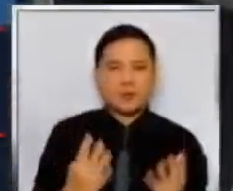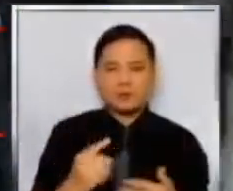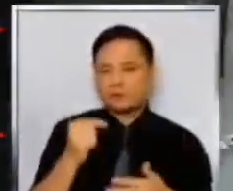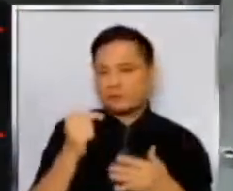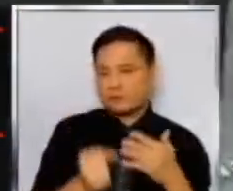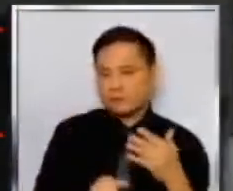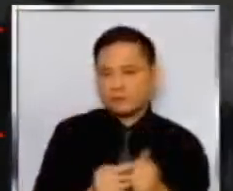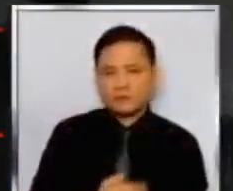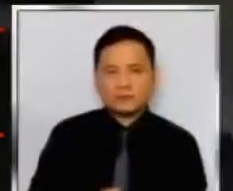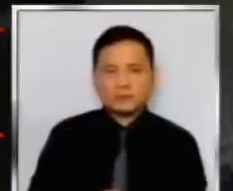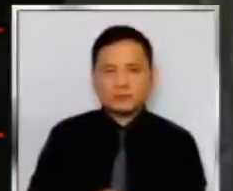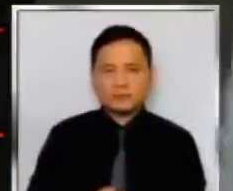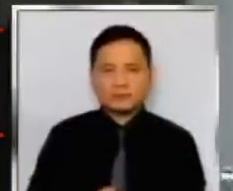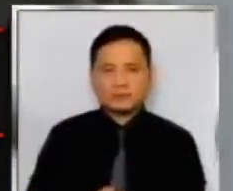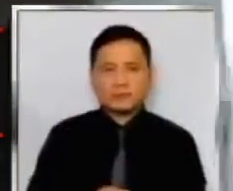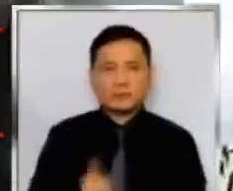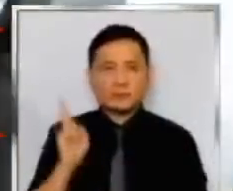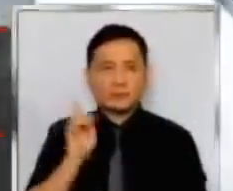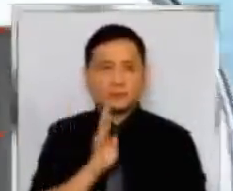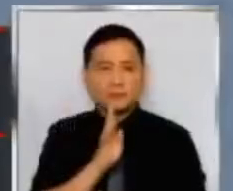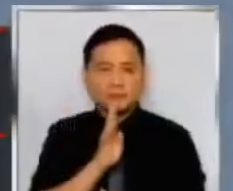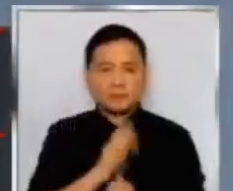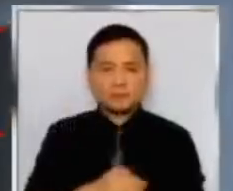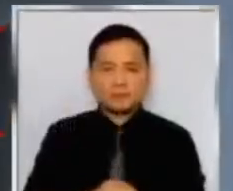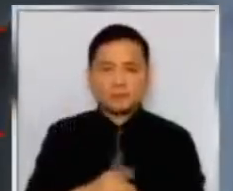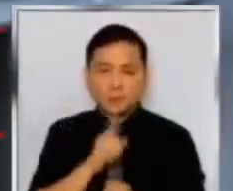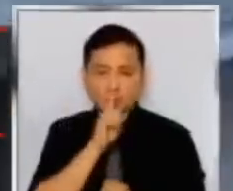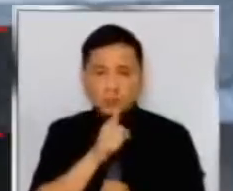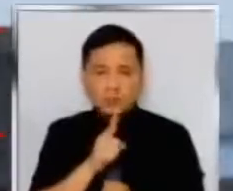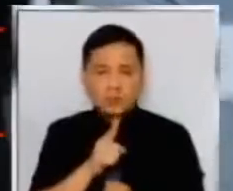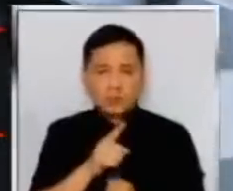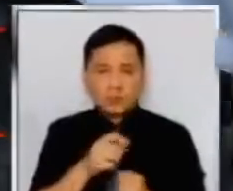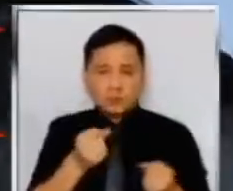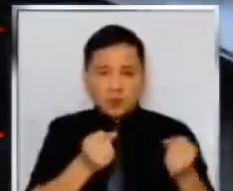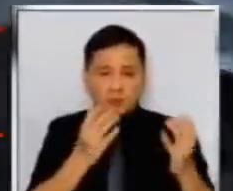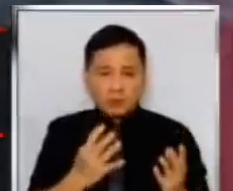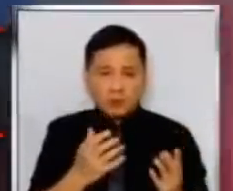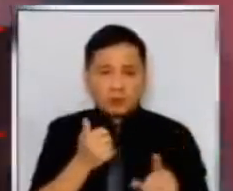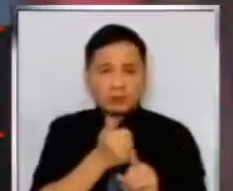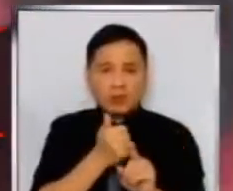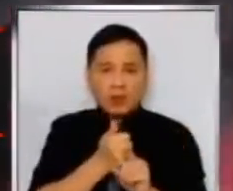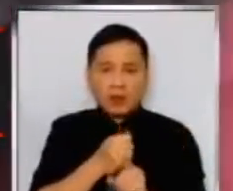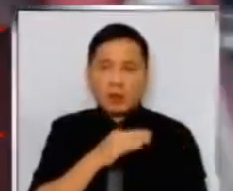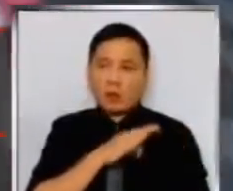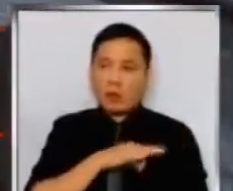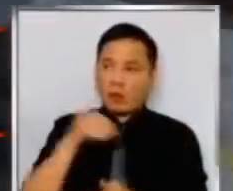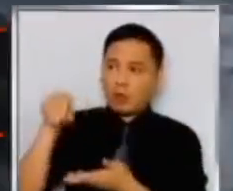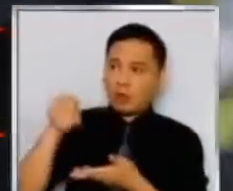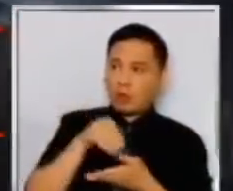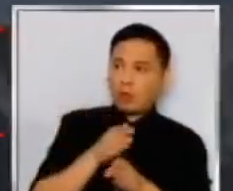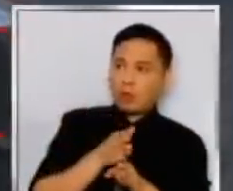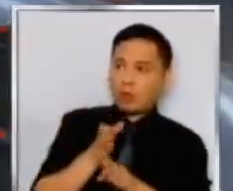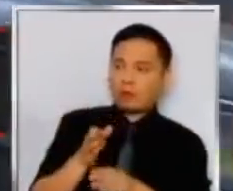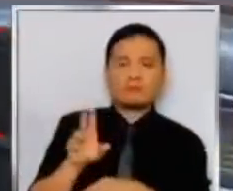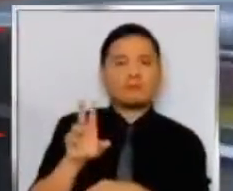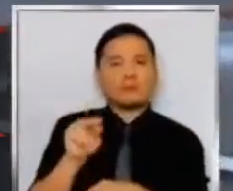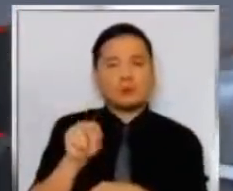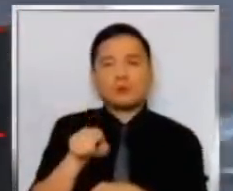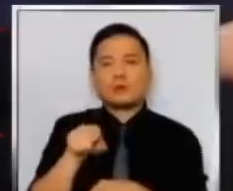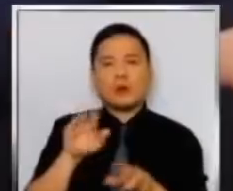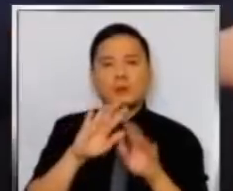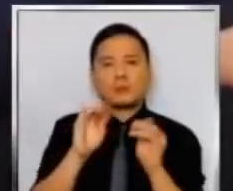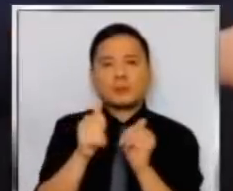ng driver yan. Sa operator po yan bumabagsak eh. At yung operator, kung wala pong konsensya yung operator, kaawa naman po yung mga